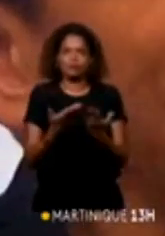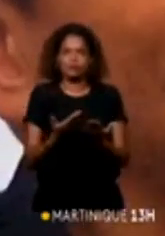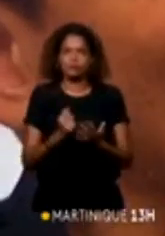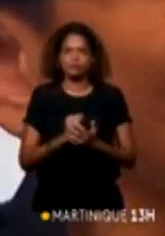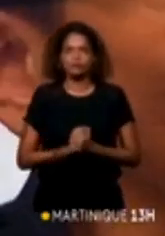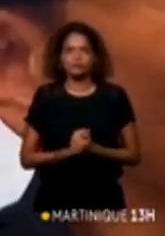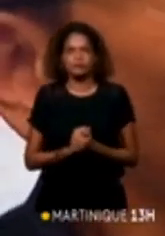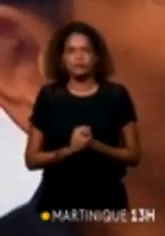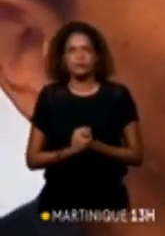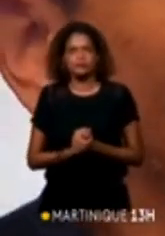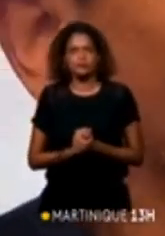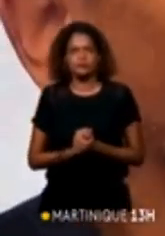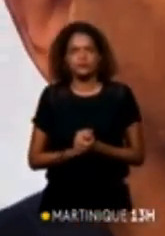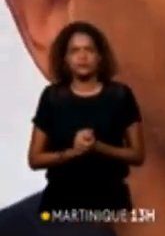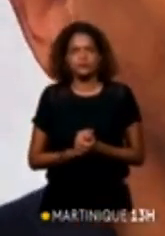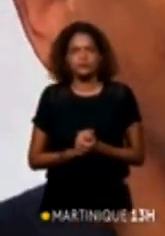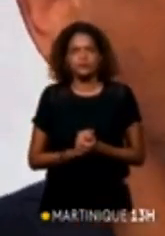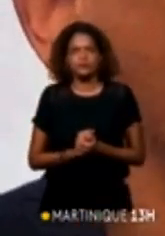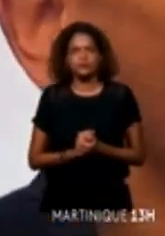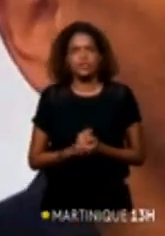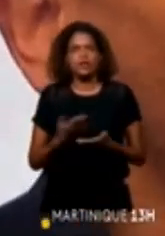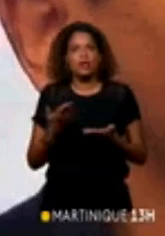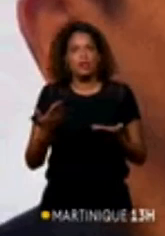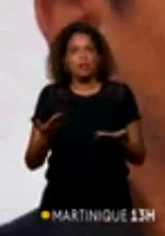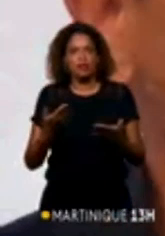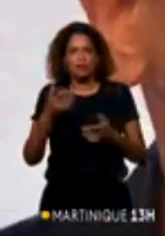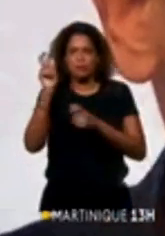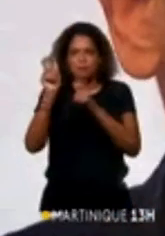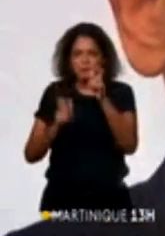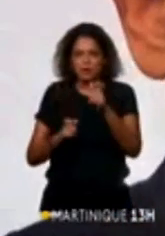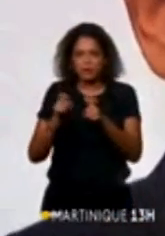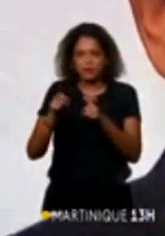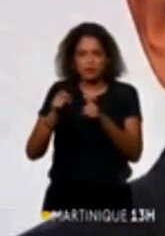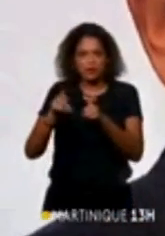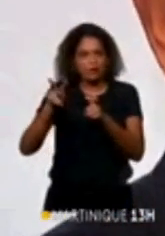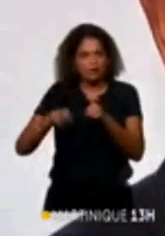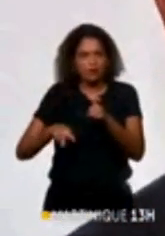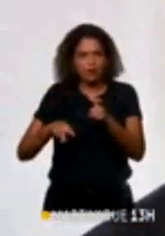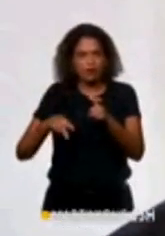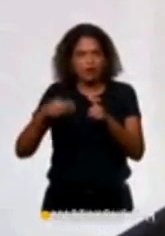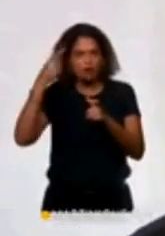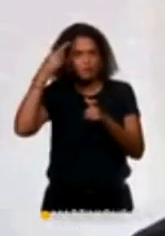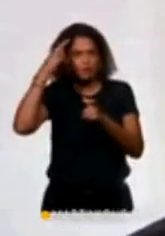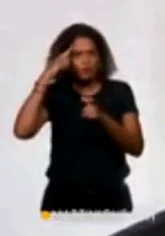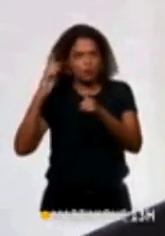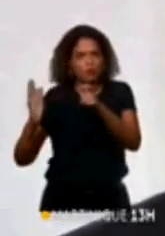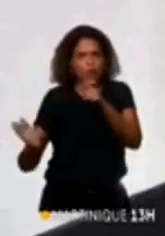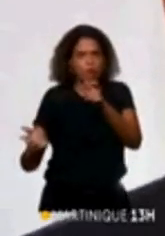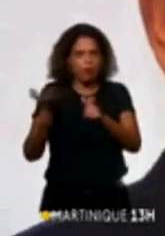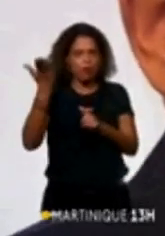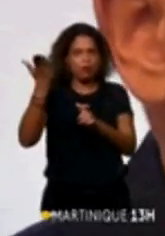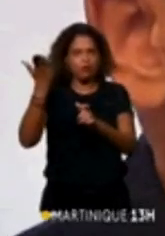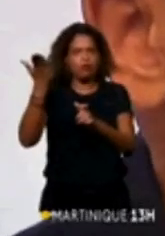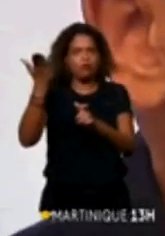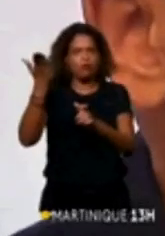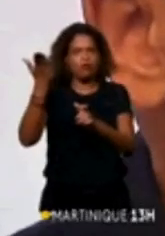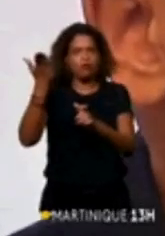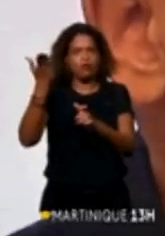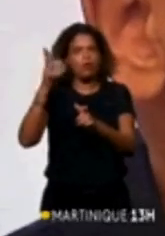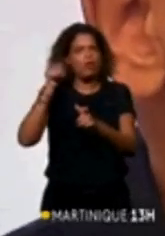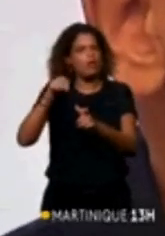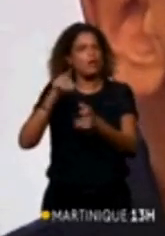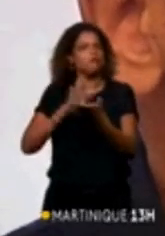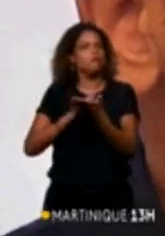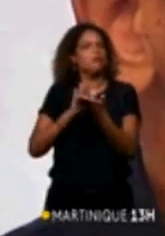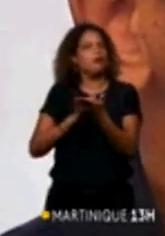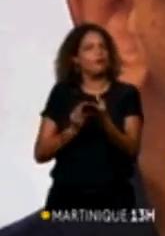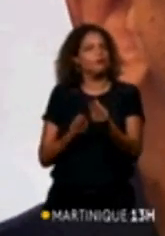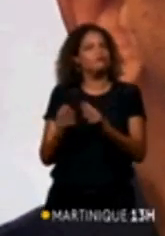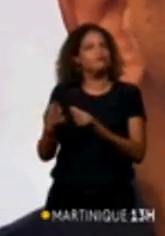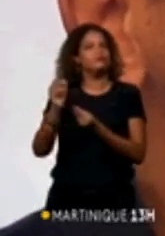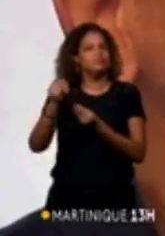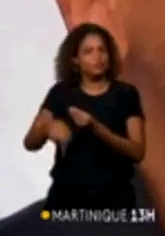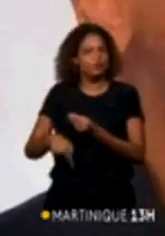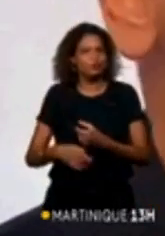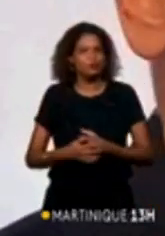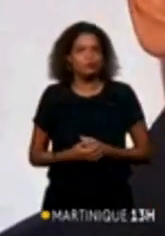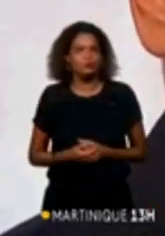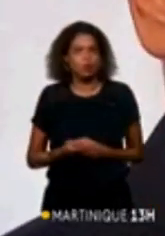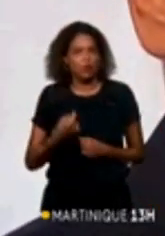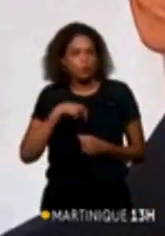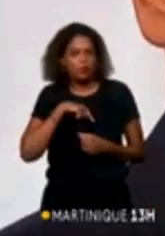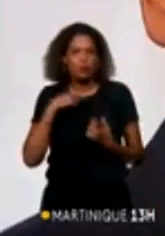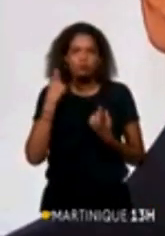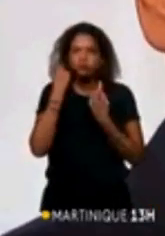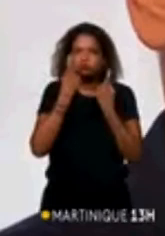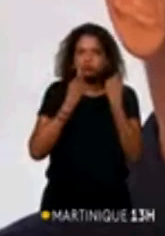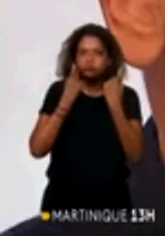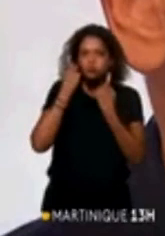Il existe chez nous des gens qui ont un haut potentiel et qui sont dignes d'être récompensés. Nous nous sommes dit pourquoi